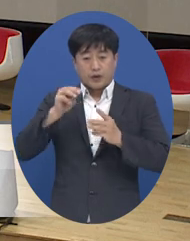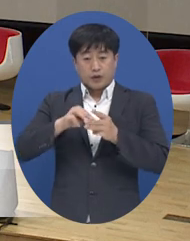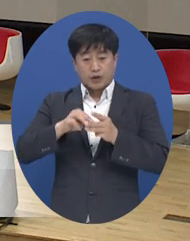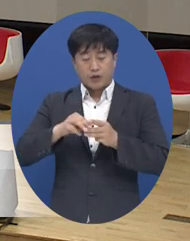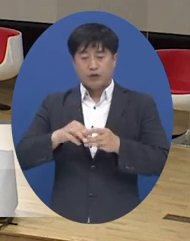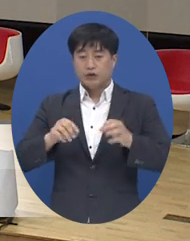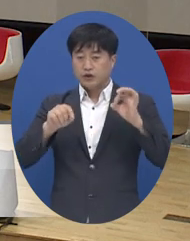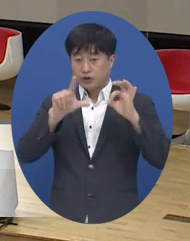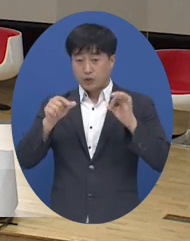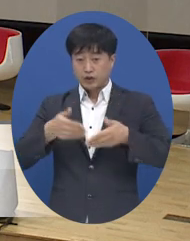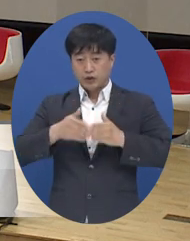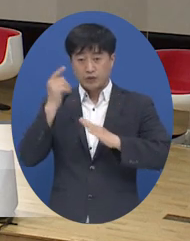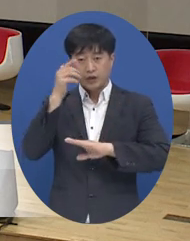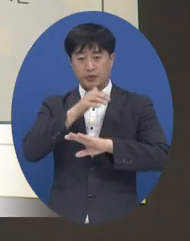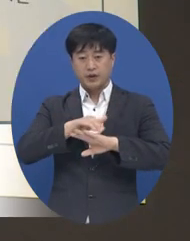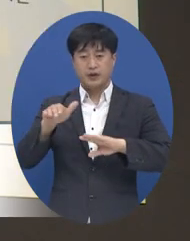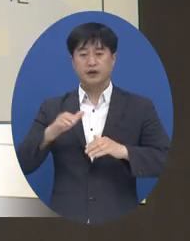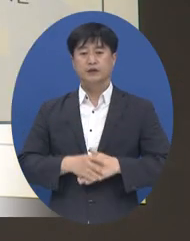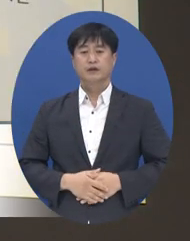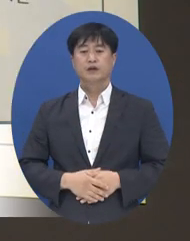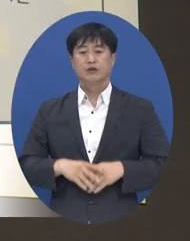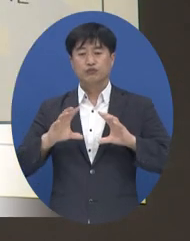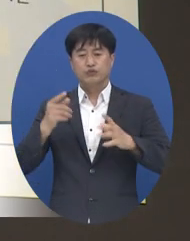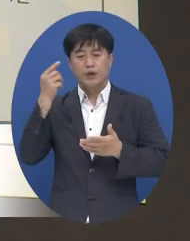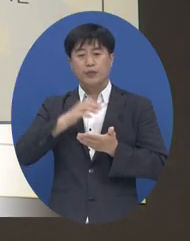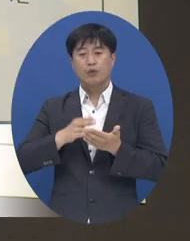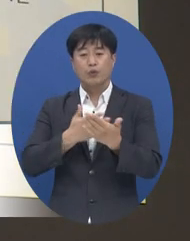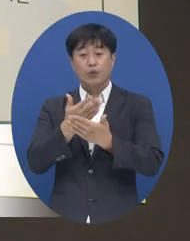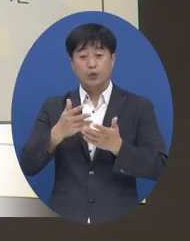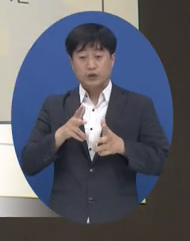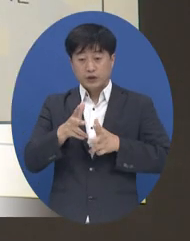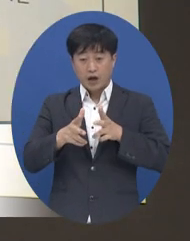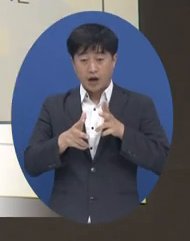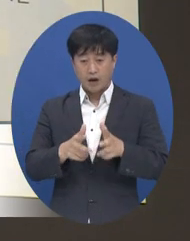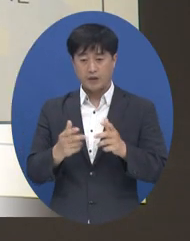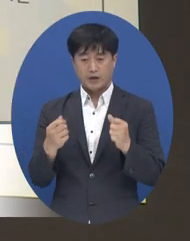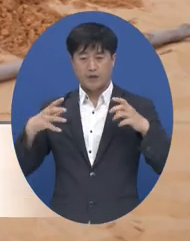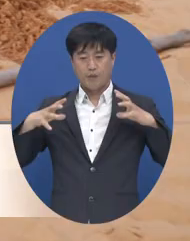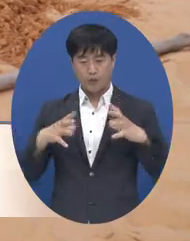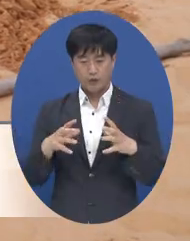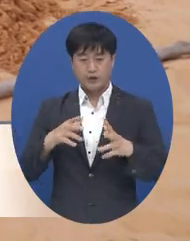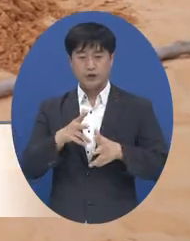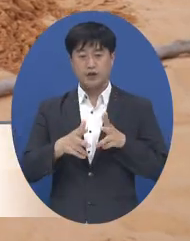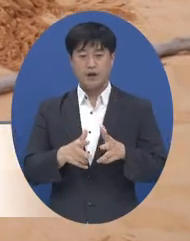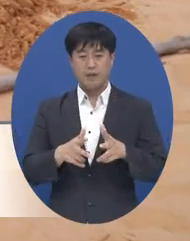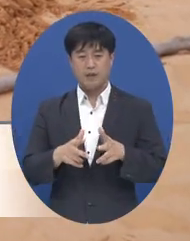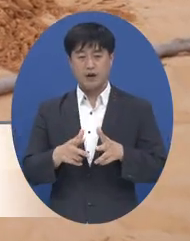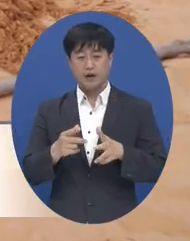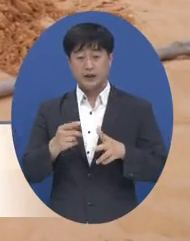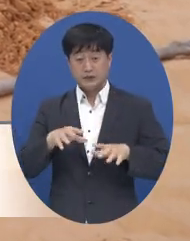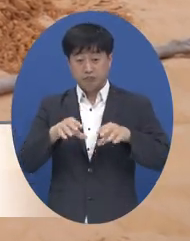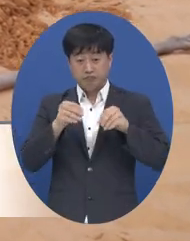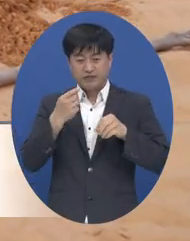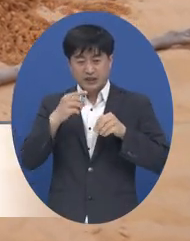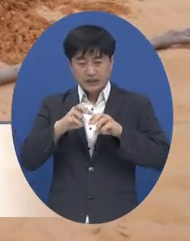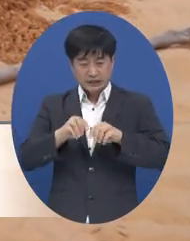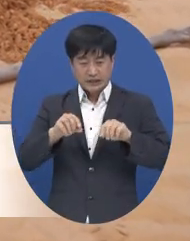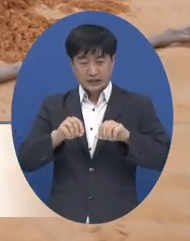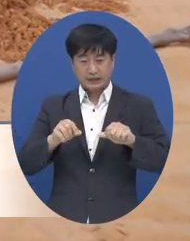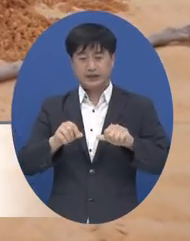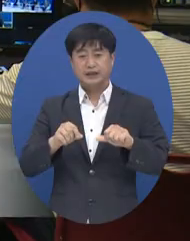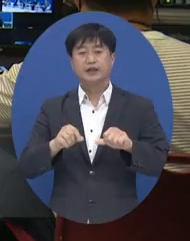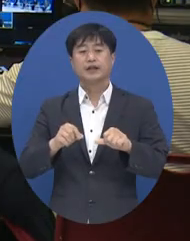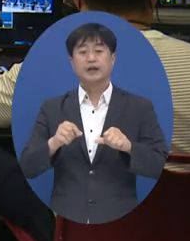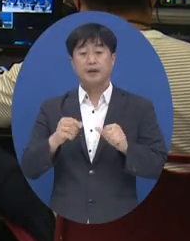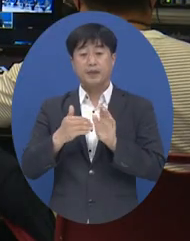경기국제평화센터는 오는 10월 설립될 예정입니다. 국제평화교류사업과 국제협력사업, 사막화 방제조림과 DMZ